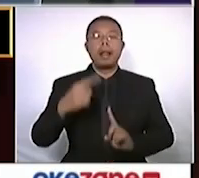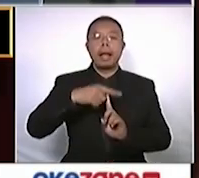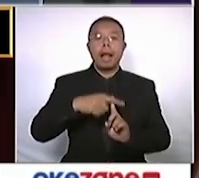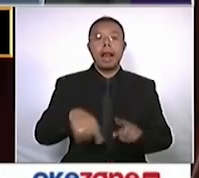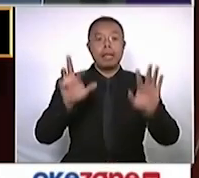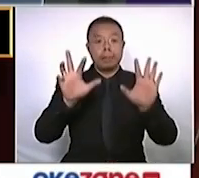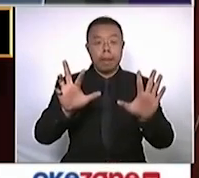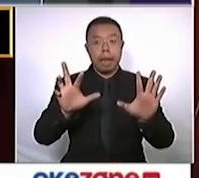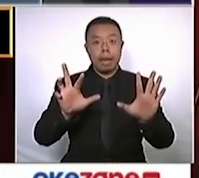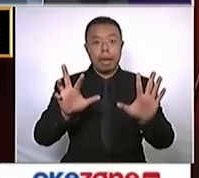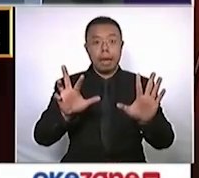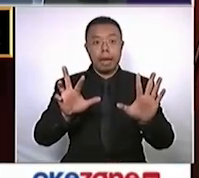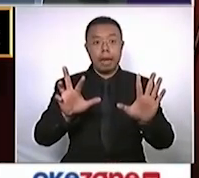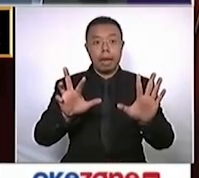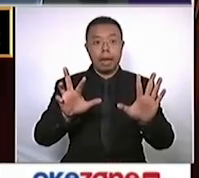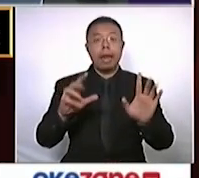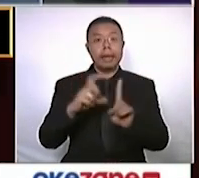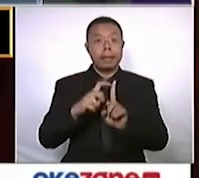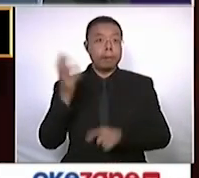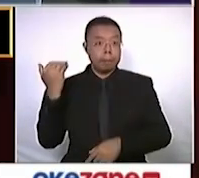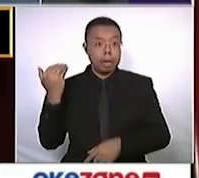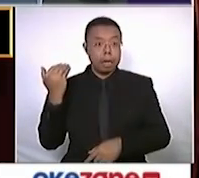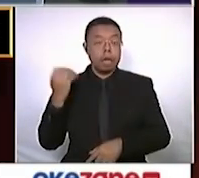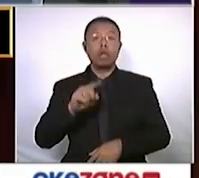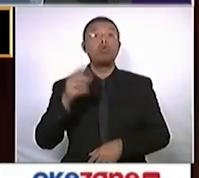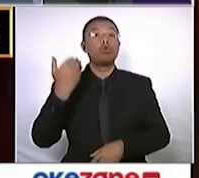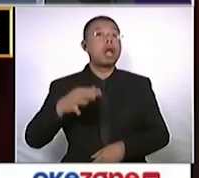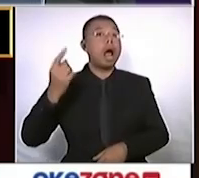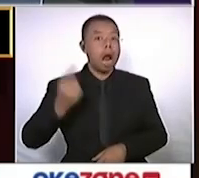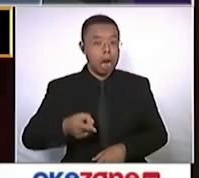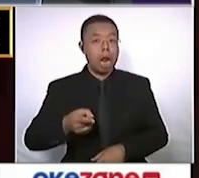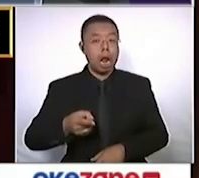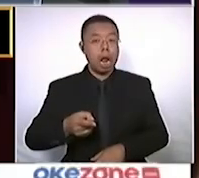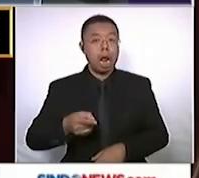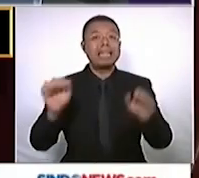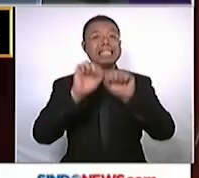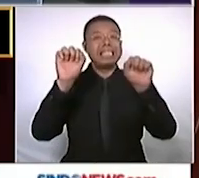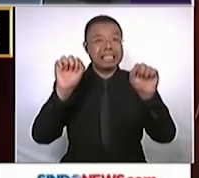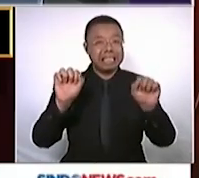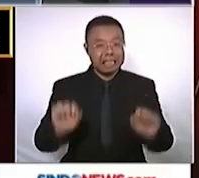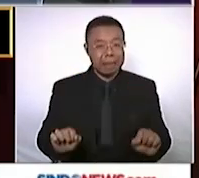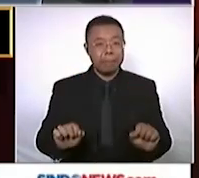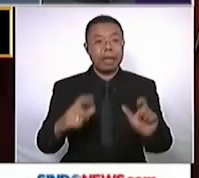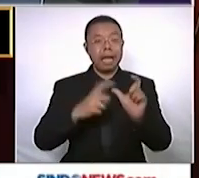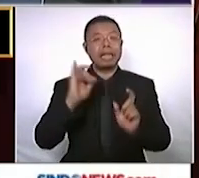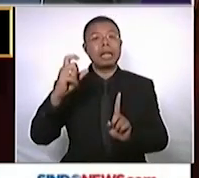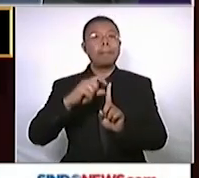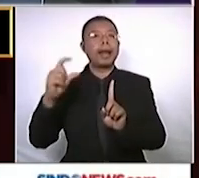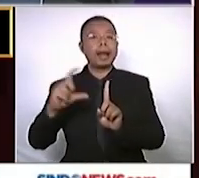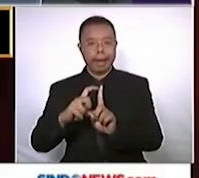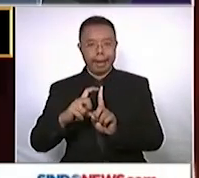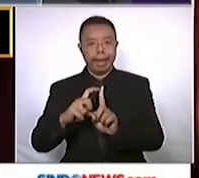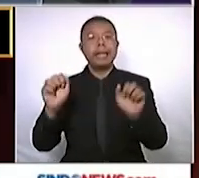Pada tanggal 9 Desember kemarin itu sudah ada sebuah sistem